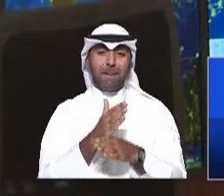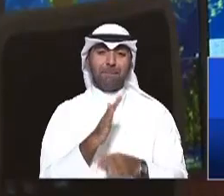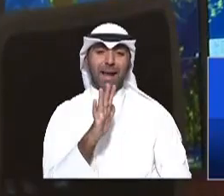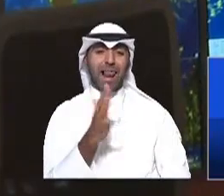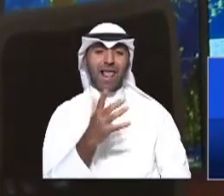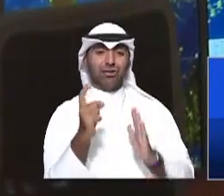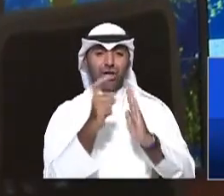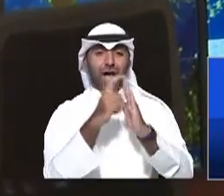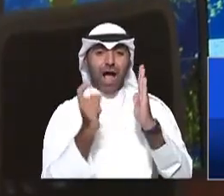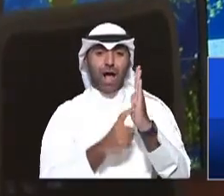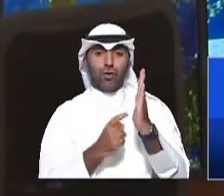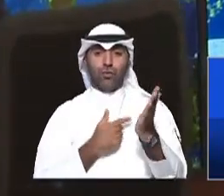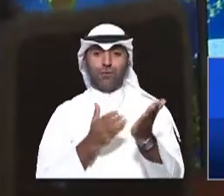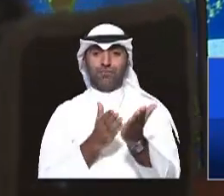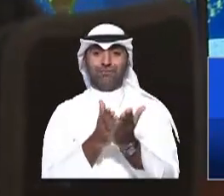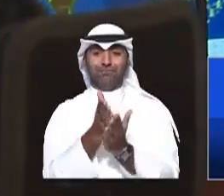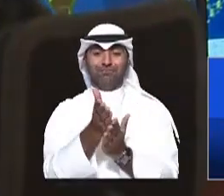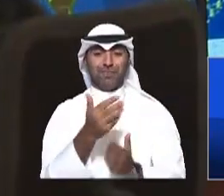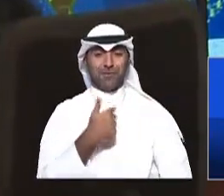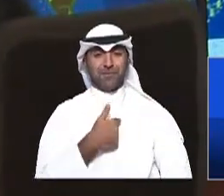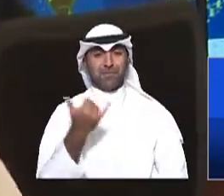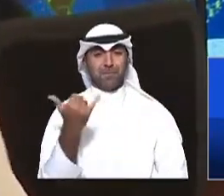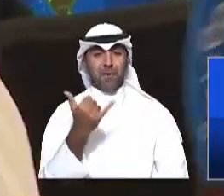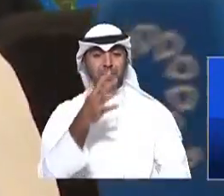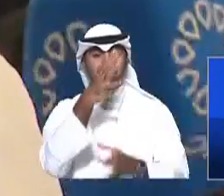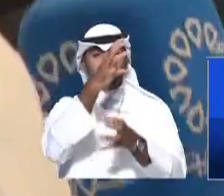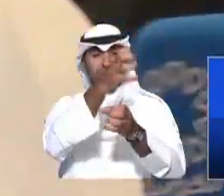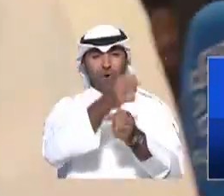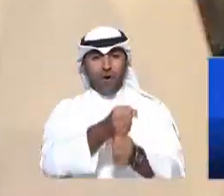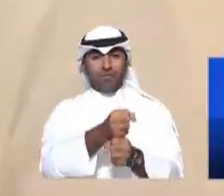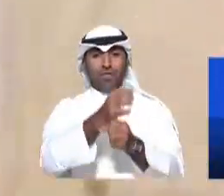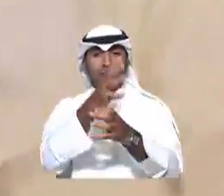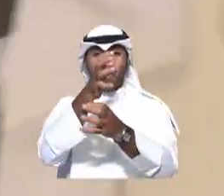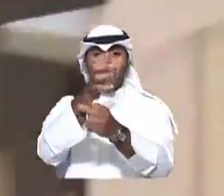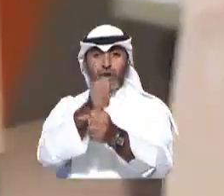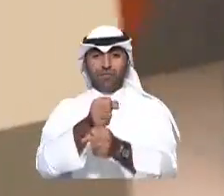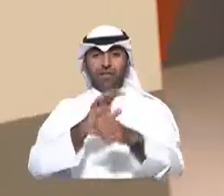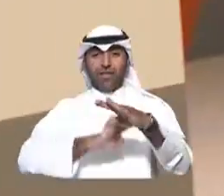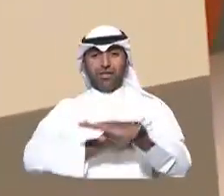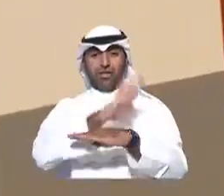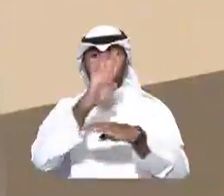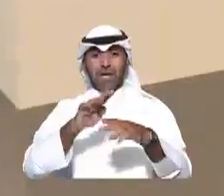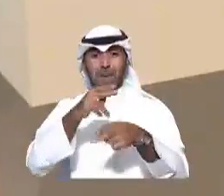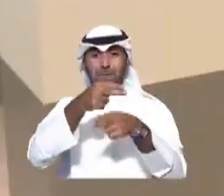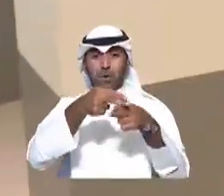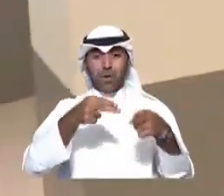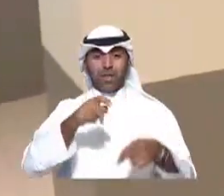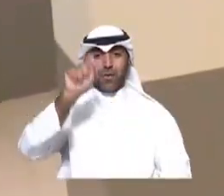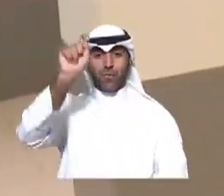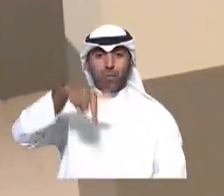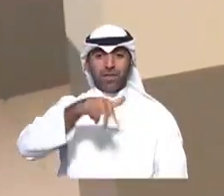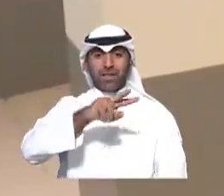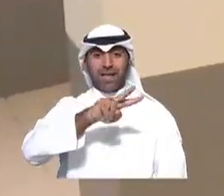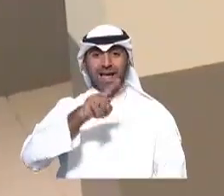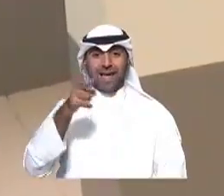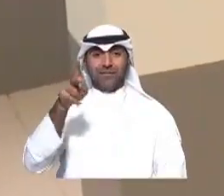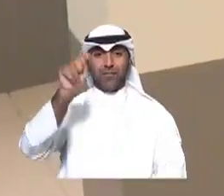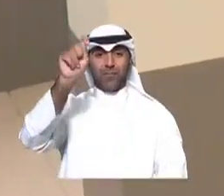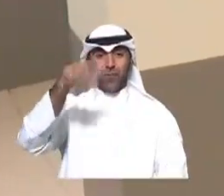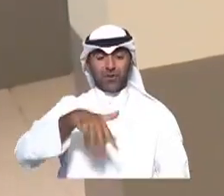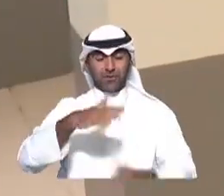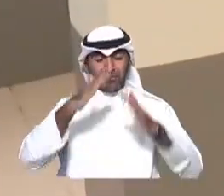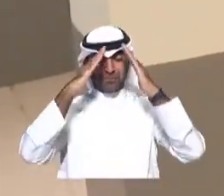وتهديد منشآتنا الحيوية. بالضبط. نعم، كل الشكر والتقدير للواء بحري طلال المونس على هذه